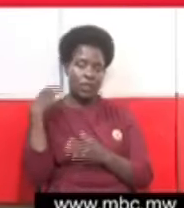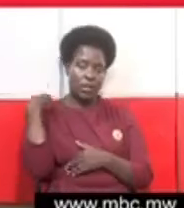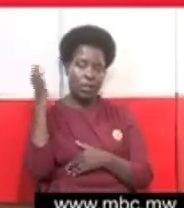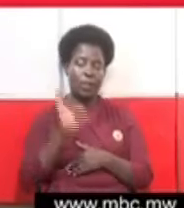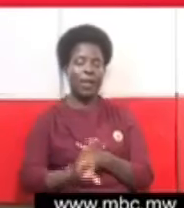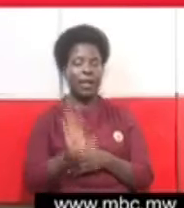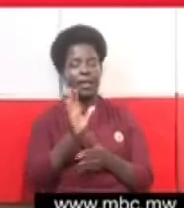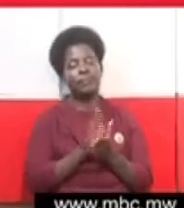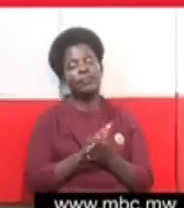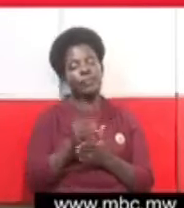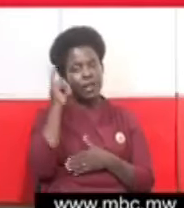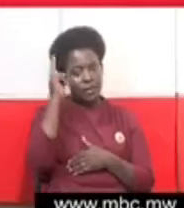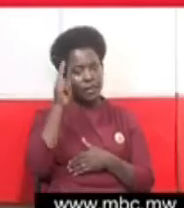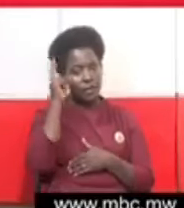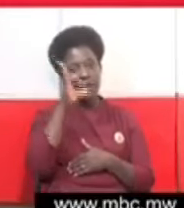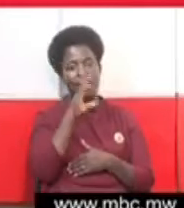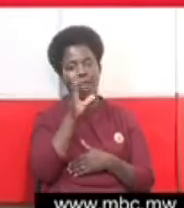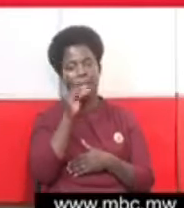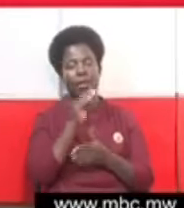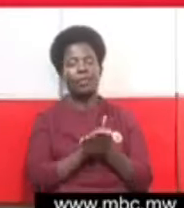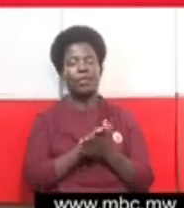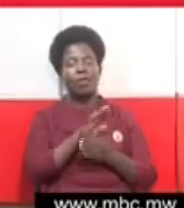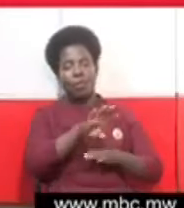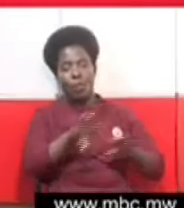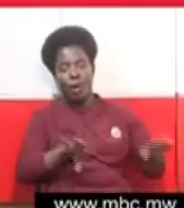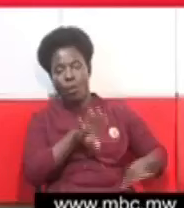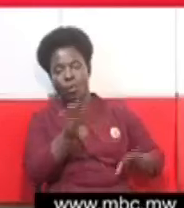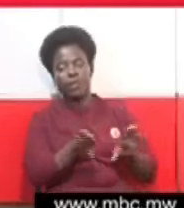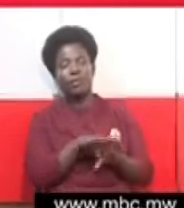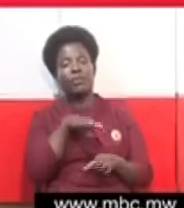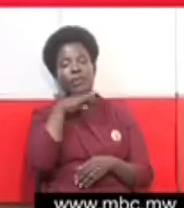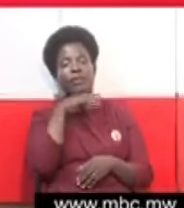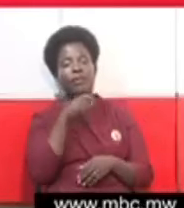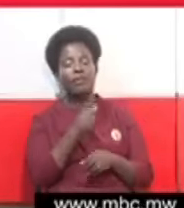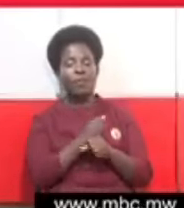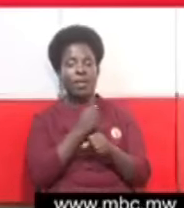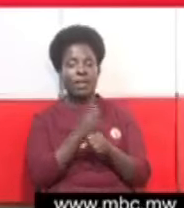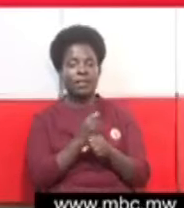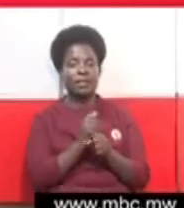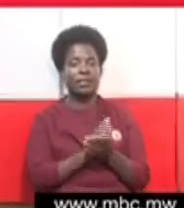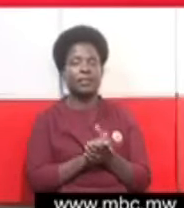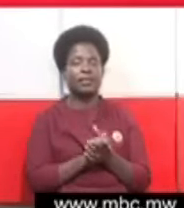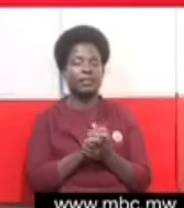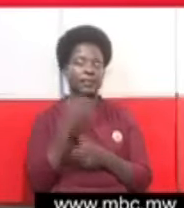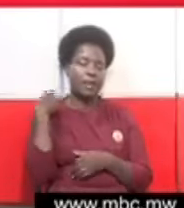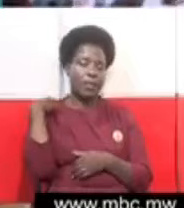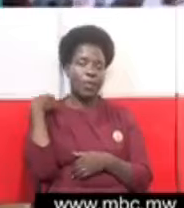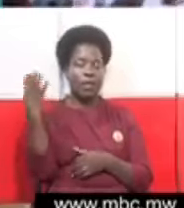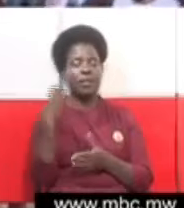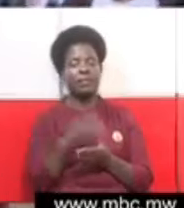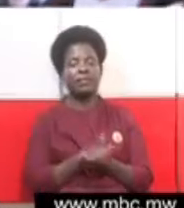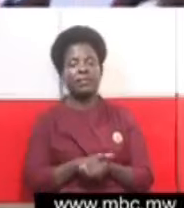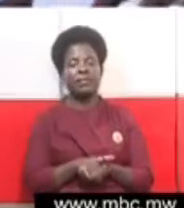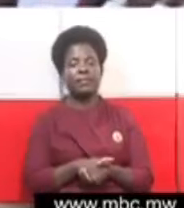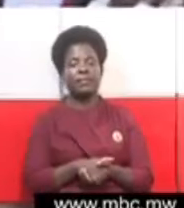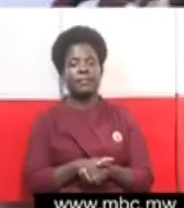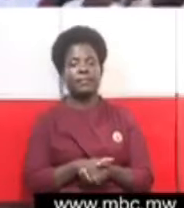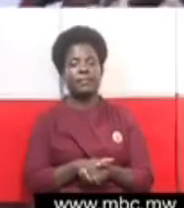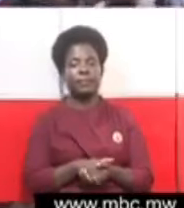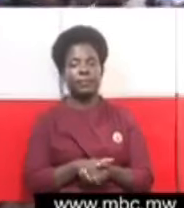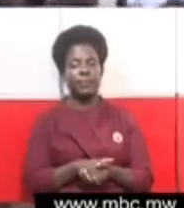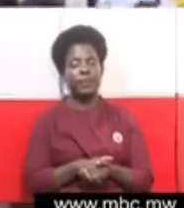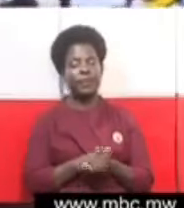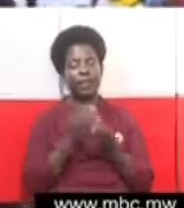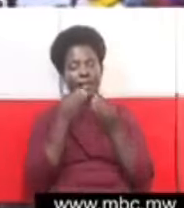lake. Dr. Chakwera amayankhula ku Mangoji komwe wafika kudzagwira ntchito za boma.